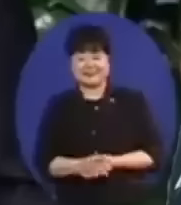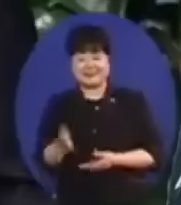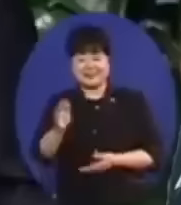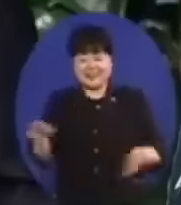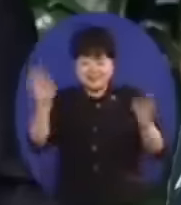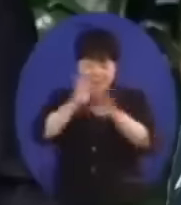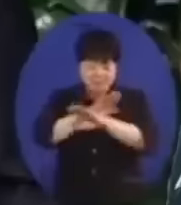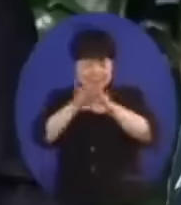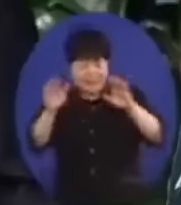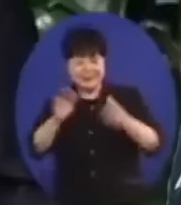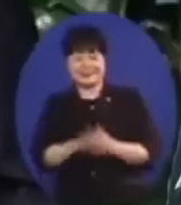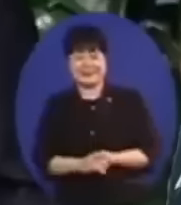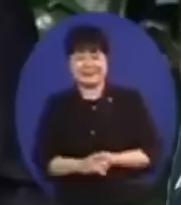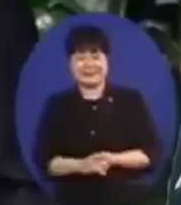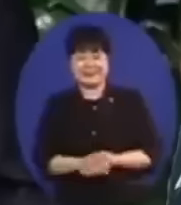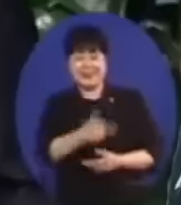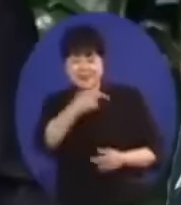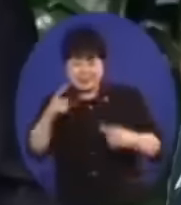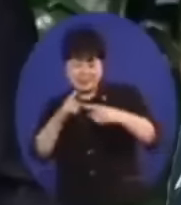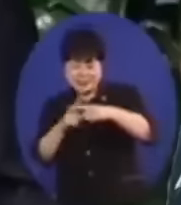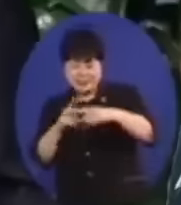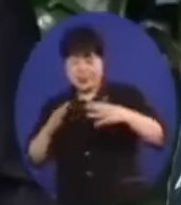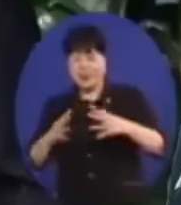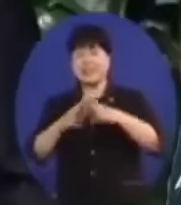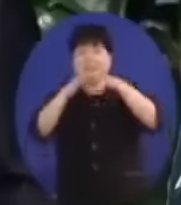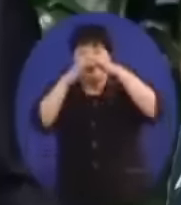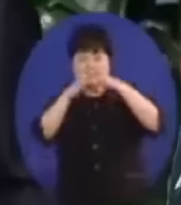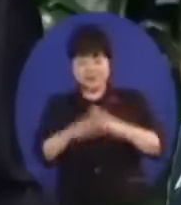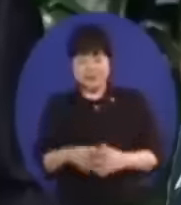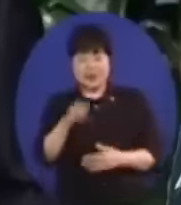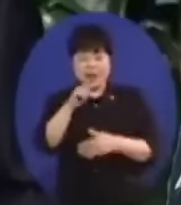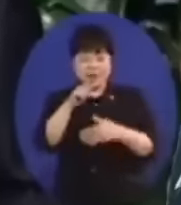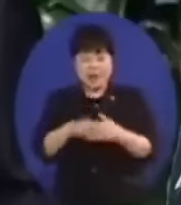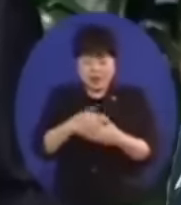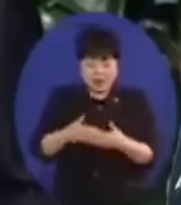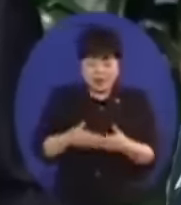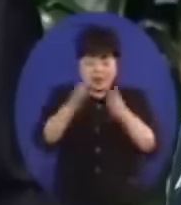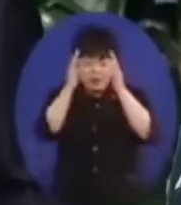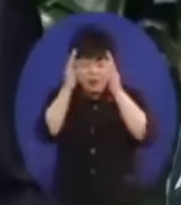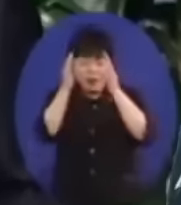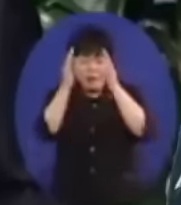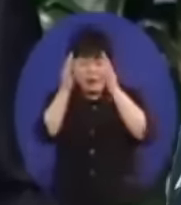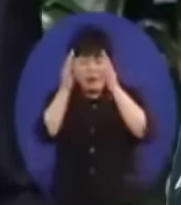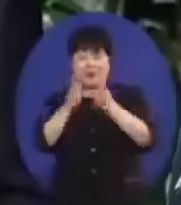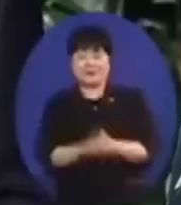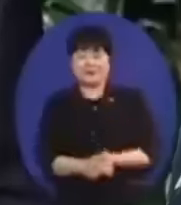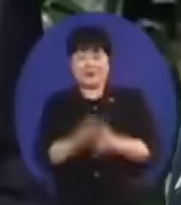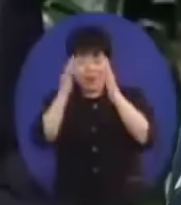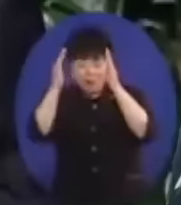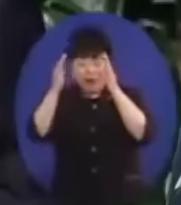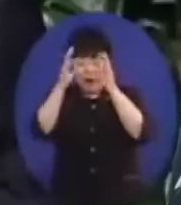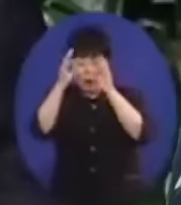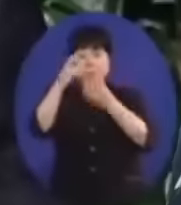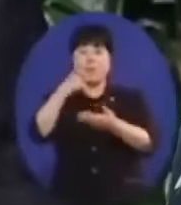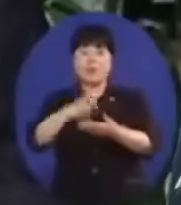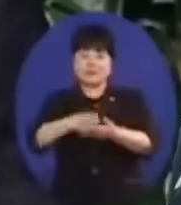자나 깨나 큰 교회가 세워진 것을 마음에 바라보는 것입니다. 바라보는